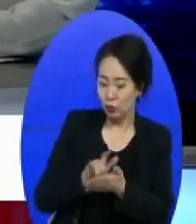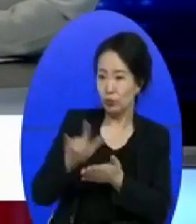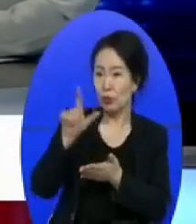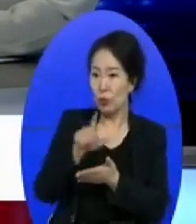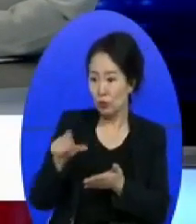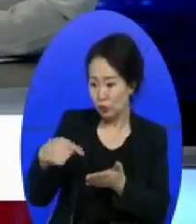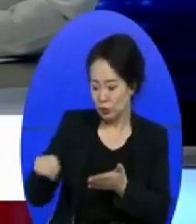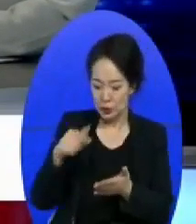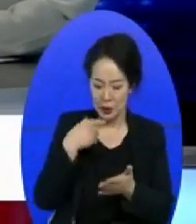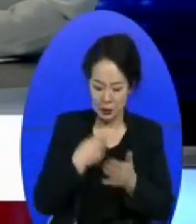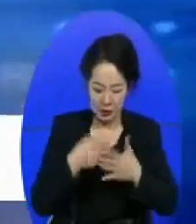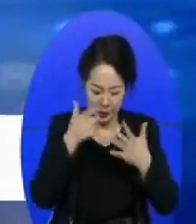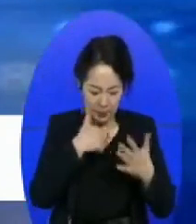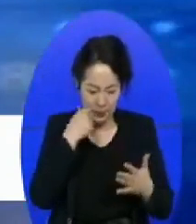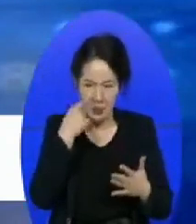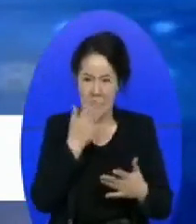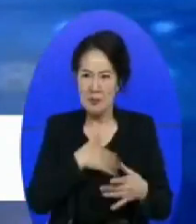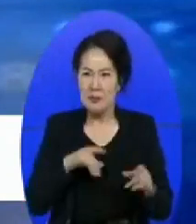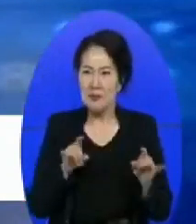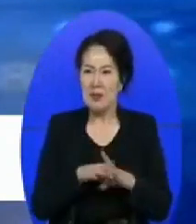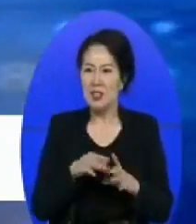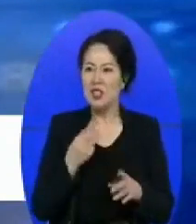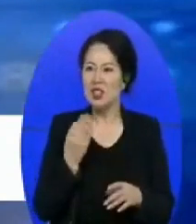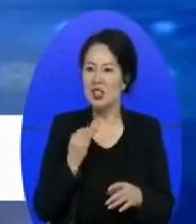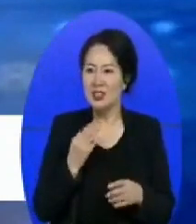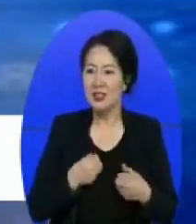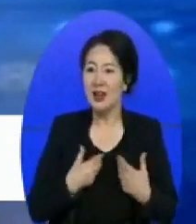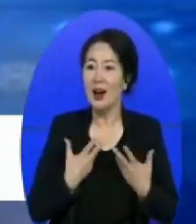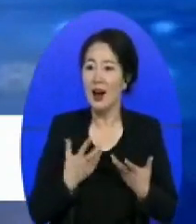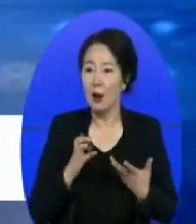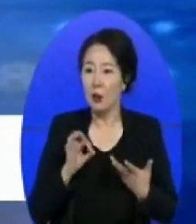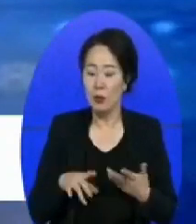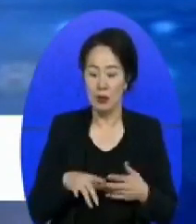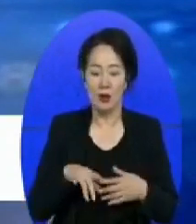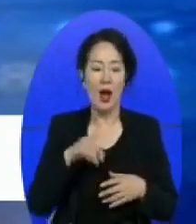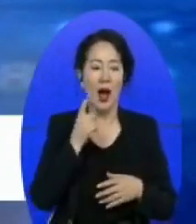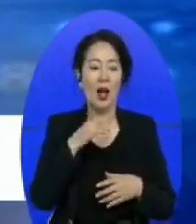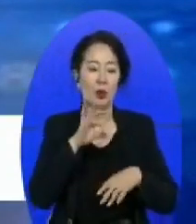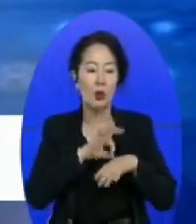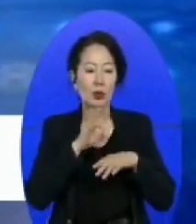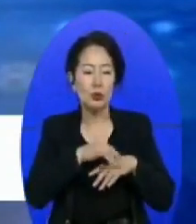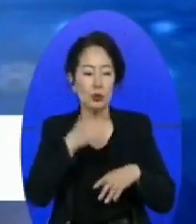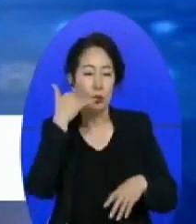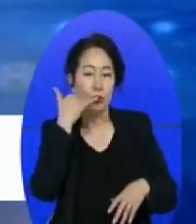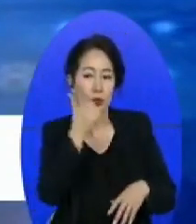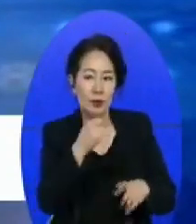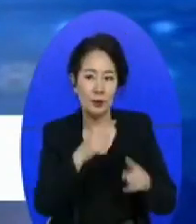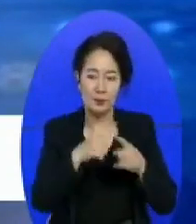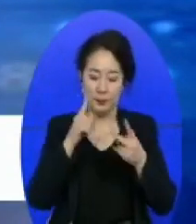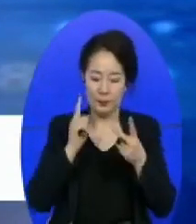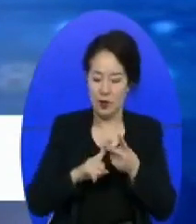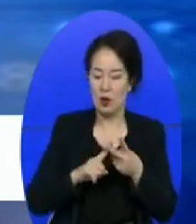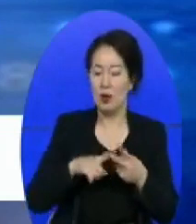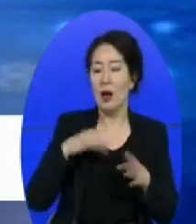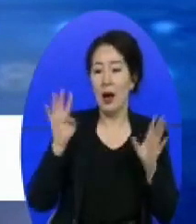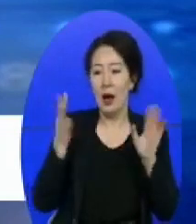шинж тэмдэг илэрх юм бол халдвар төвчин судлалын үндэсний төв рүү хандах. За, тэгээд 14 хоногийн